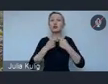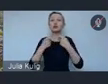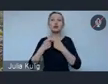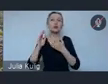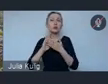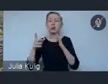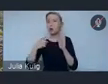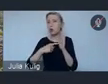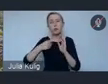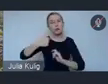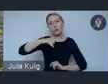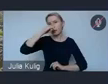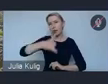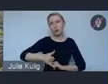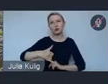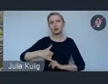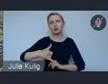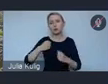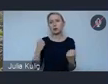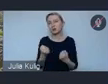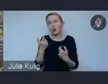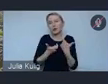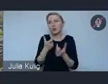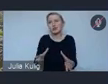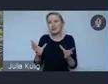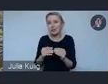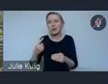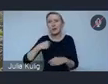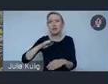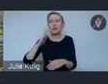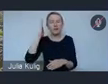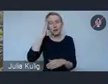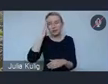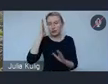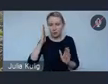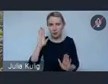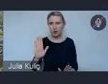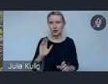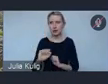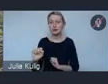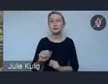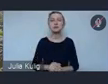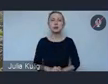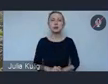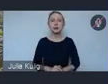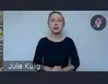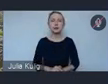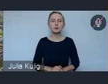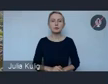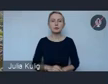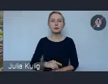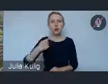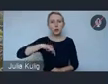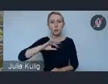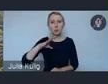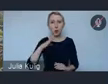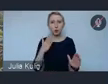nie bylibyśmy w stanie jakichkolwiek działań prowadzić i mamy tego pełną świadomość myśmy wypracowali